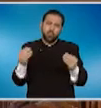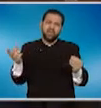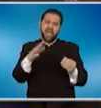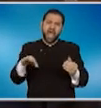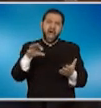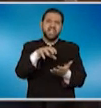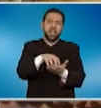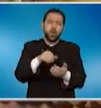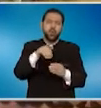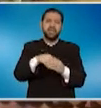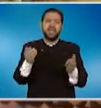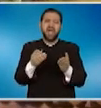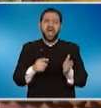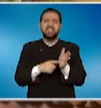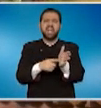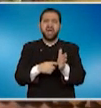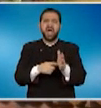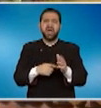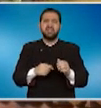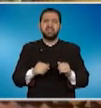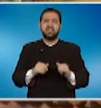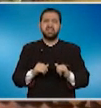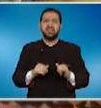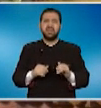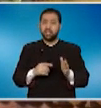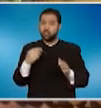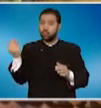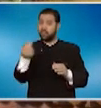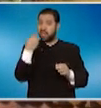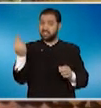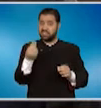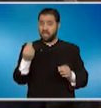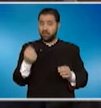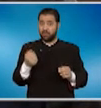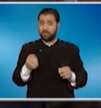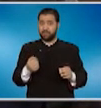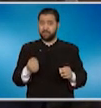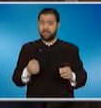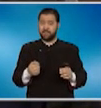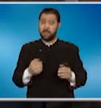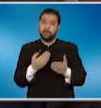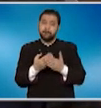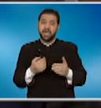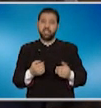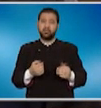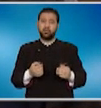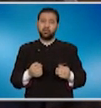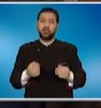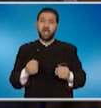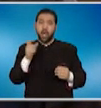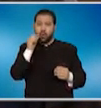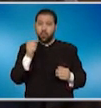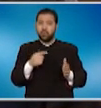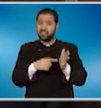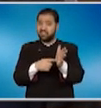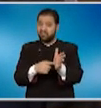aceste manifestări ale lui Dumnezeu se pot realiza într-un chip deplin și acordabil printr-o transparență maximă pe care